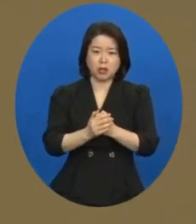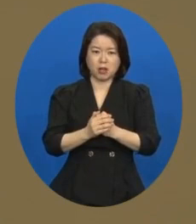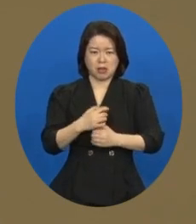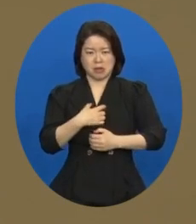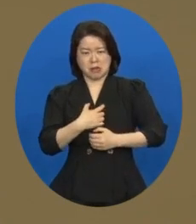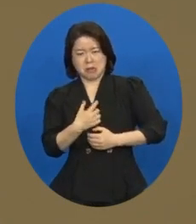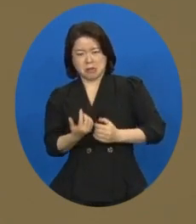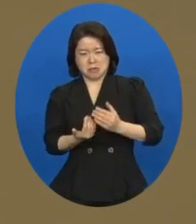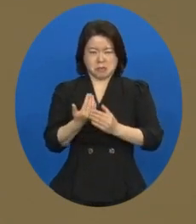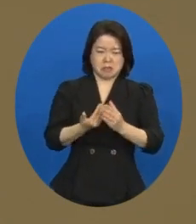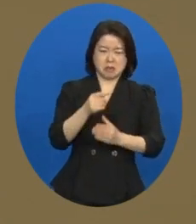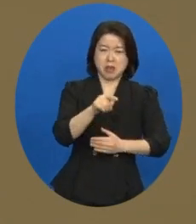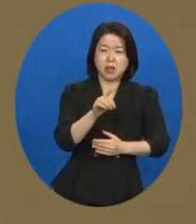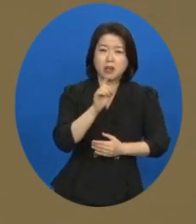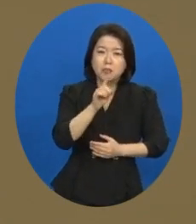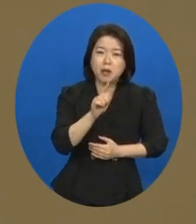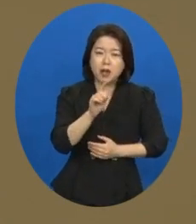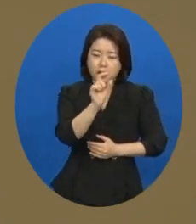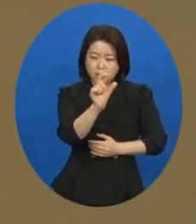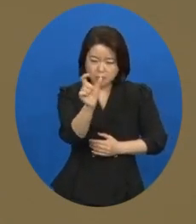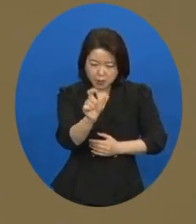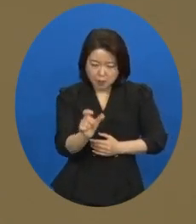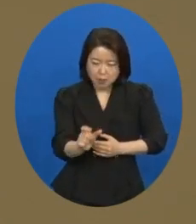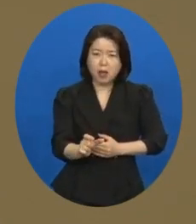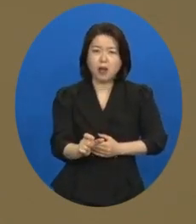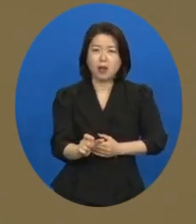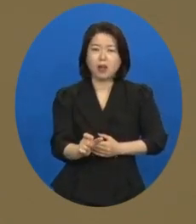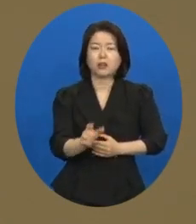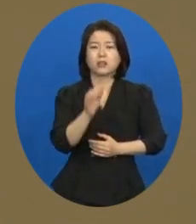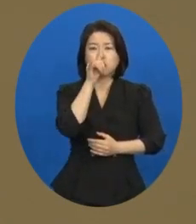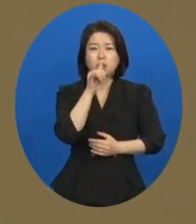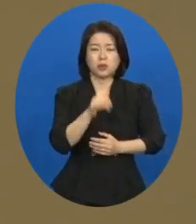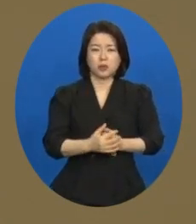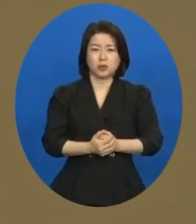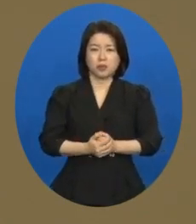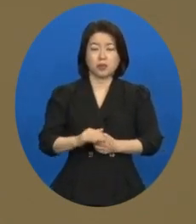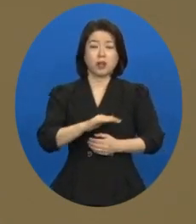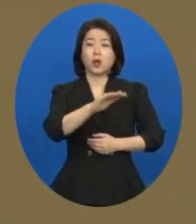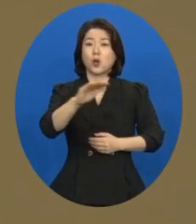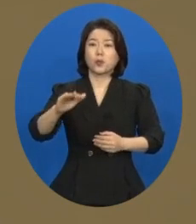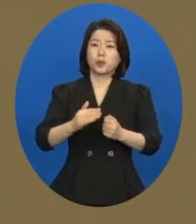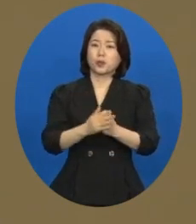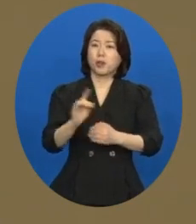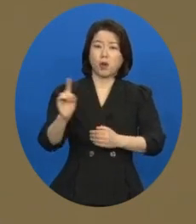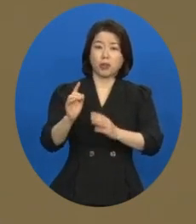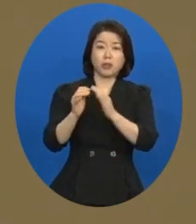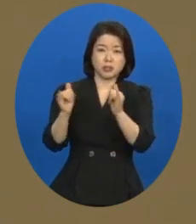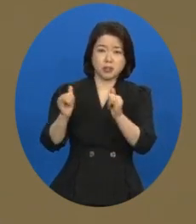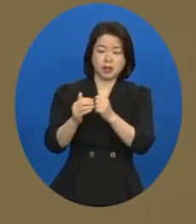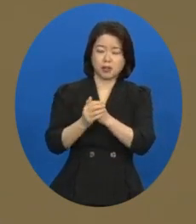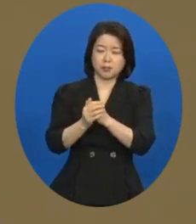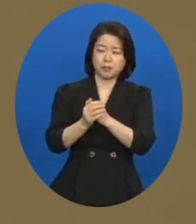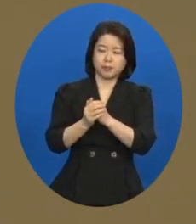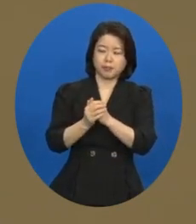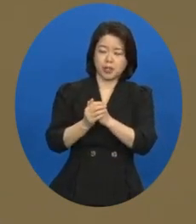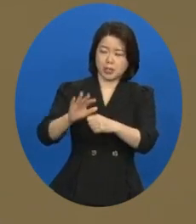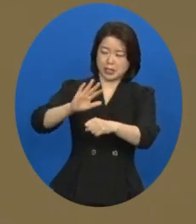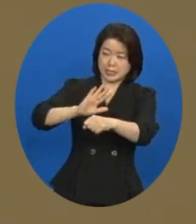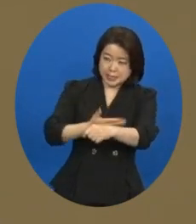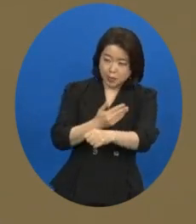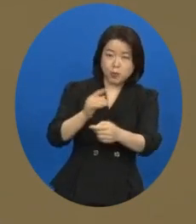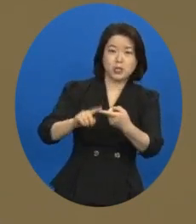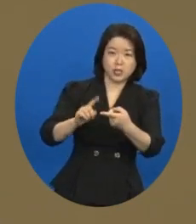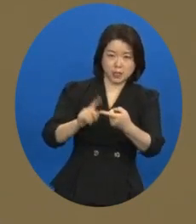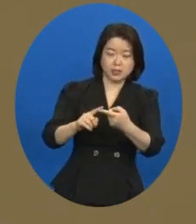혐오감을 일으키고 그런 댓글들 말입니다. 우리가 어떤 일을 잘못을 잘못이라고